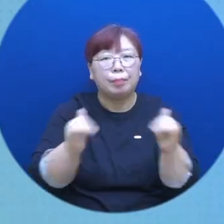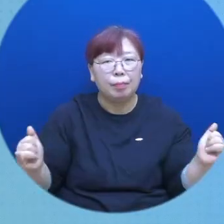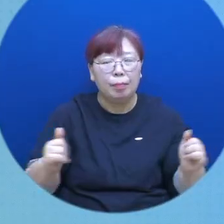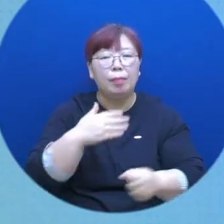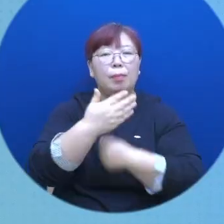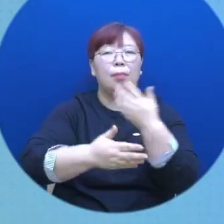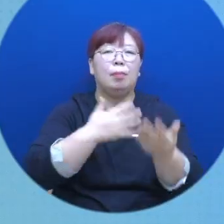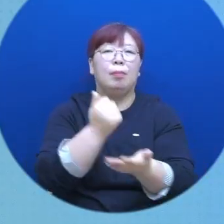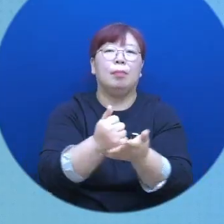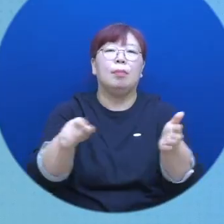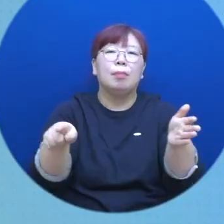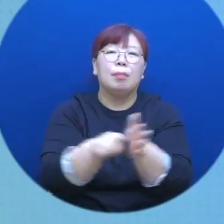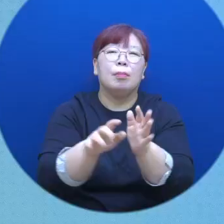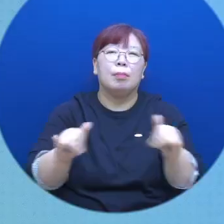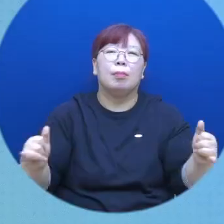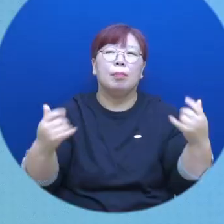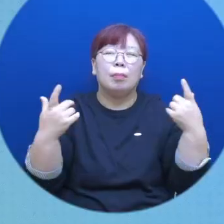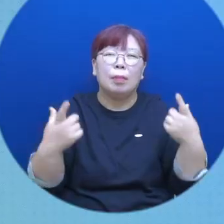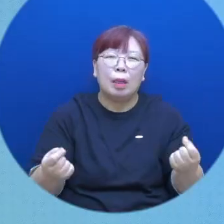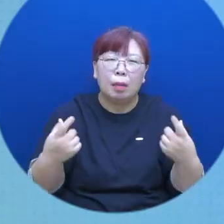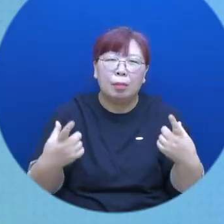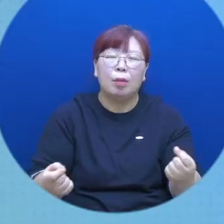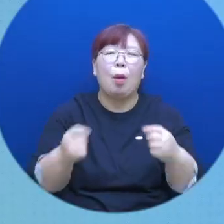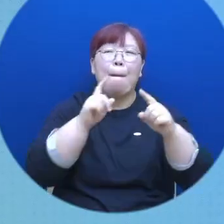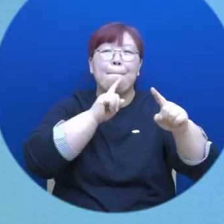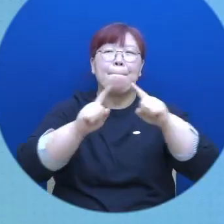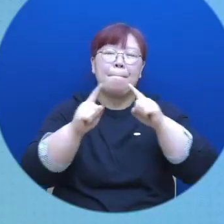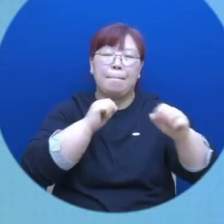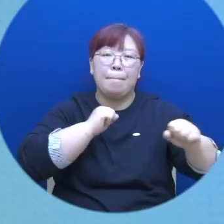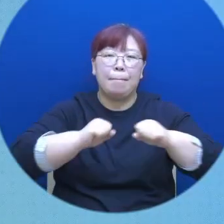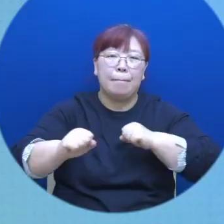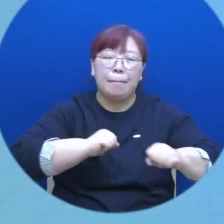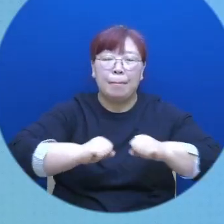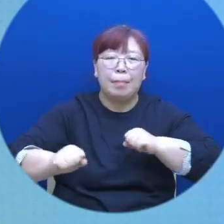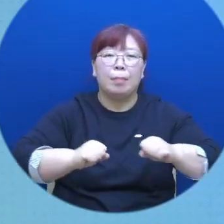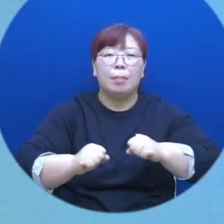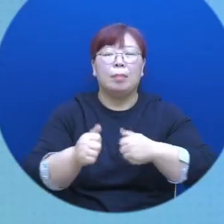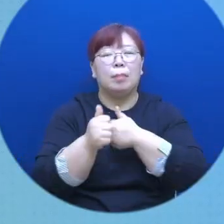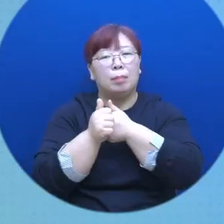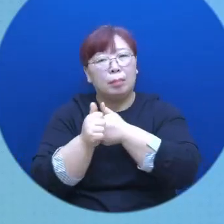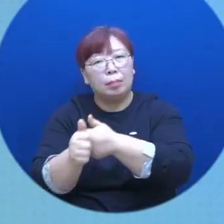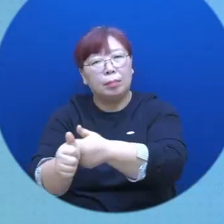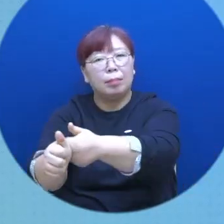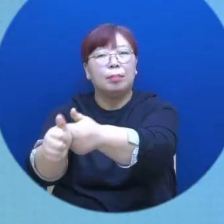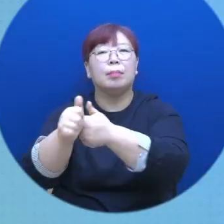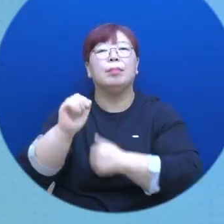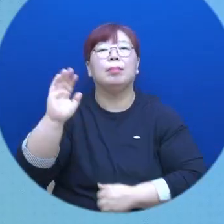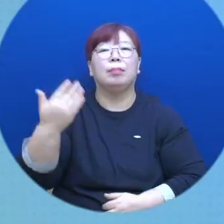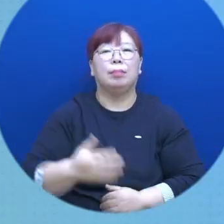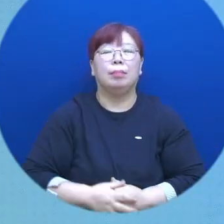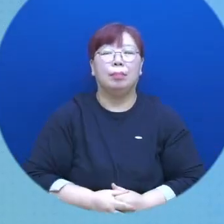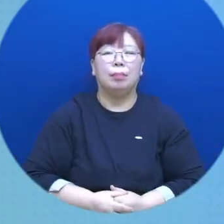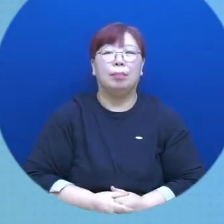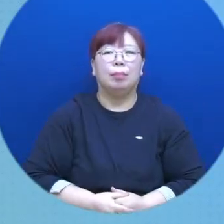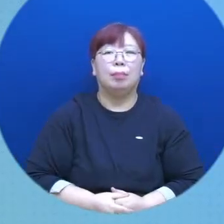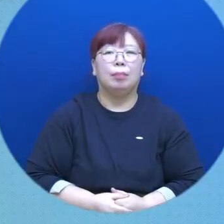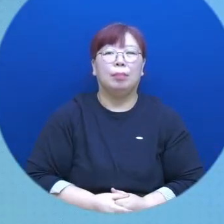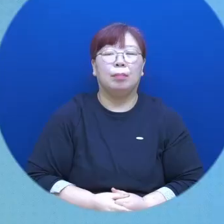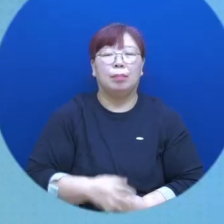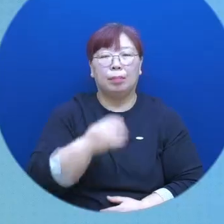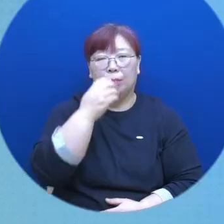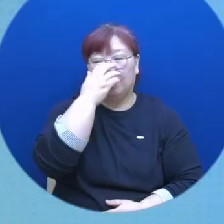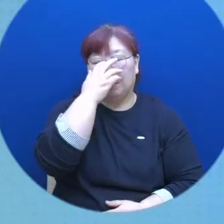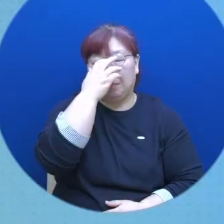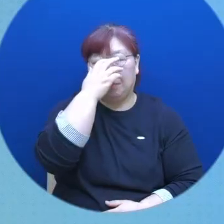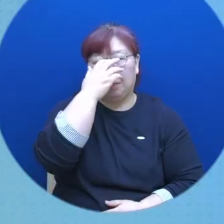믿는 사람다우게 언행, 말과 행동이 따라가는 사람이었다. 그걸 말하고 있는 거잖아요.